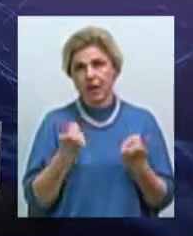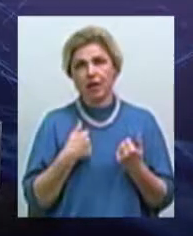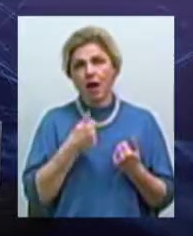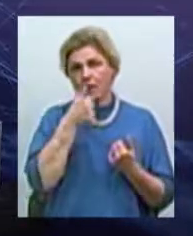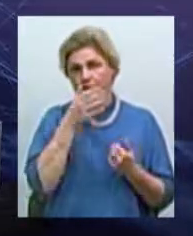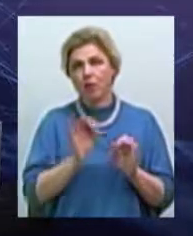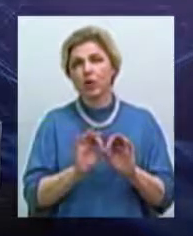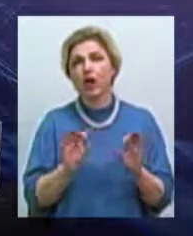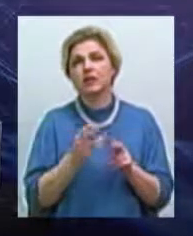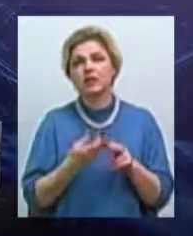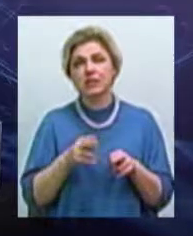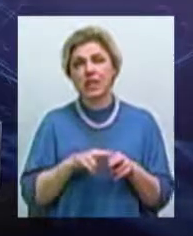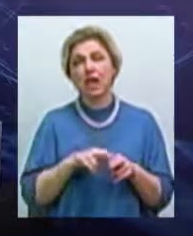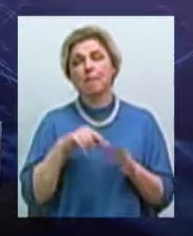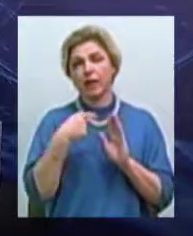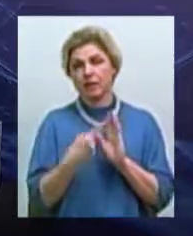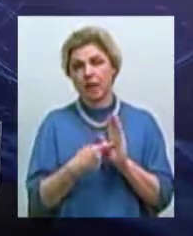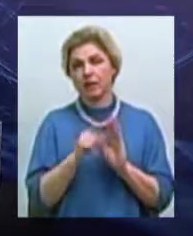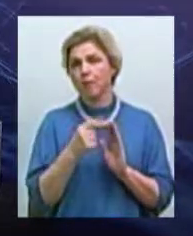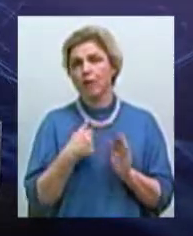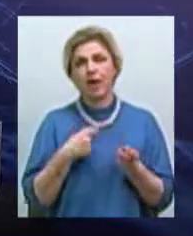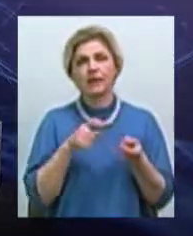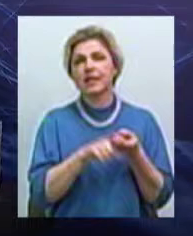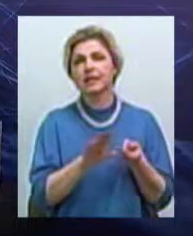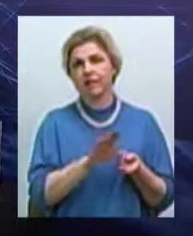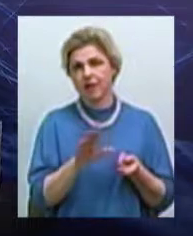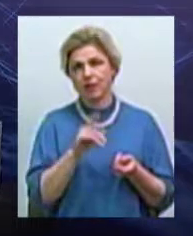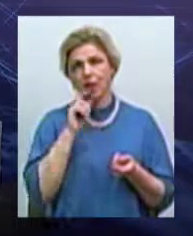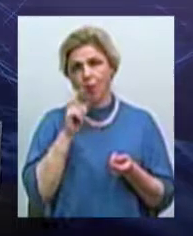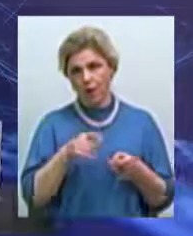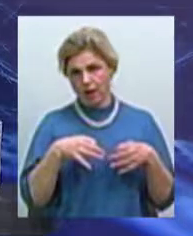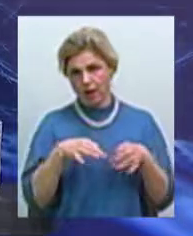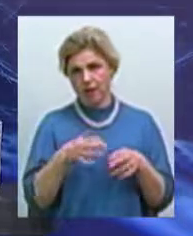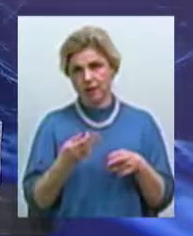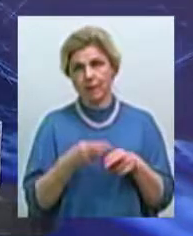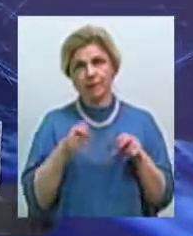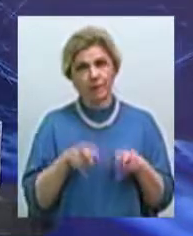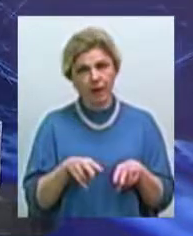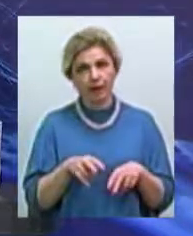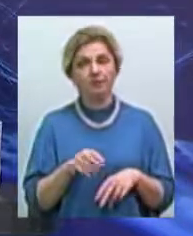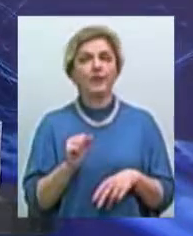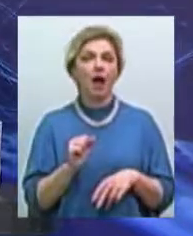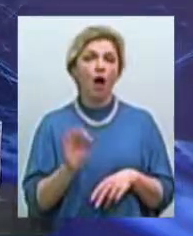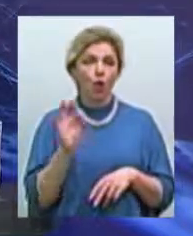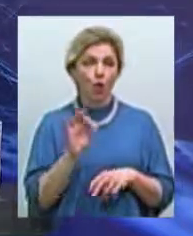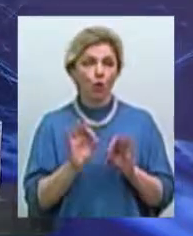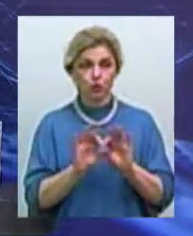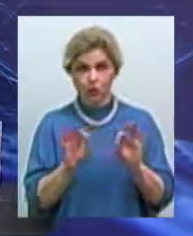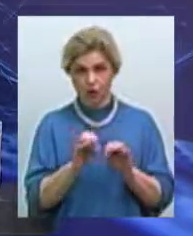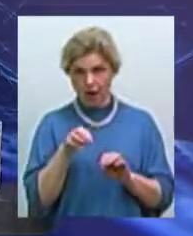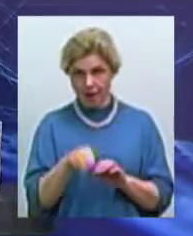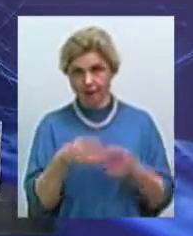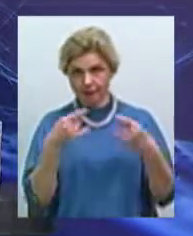дане питання, тому що воно не відноситься до компетенції Укртрансбезпеки. А щодо сюжету, що хочу сказати, що